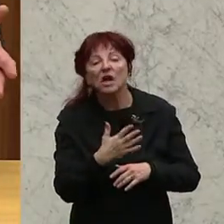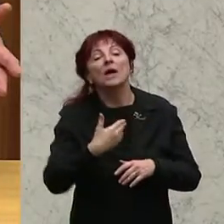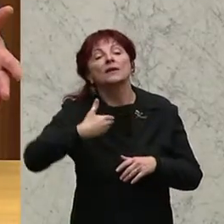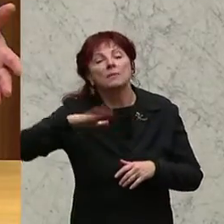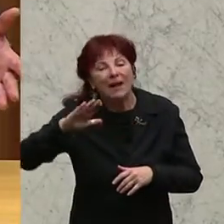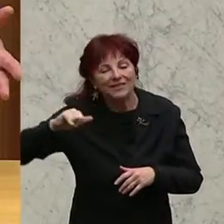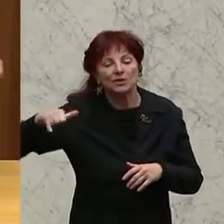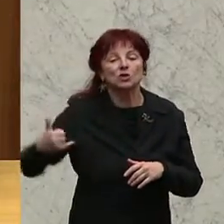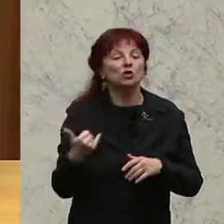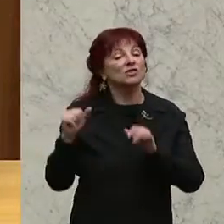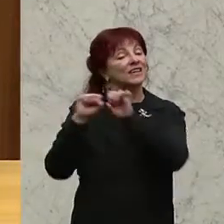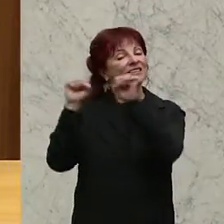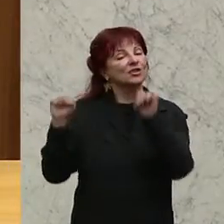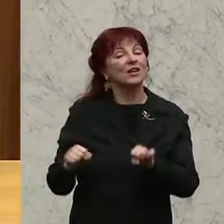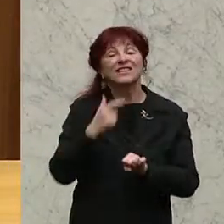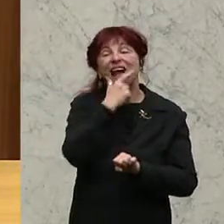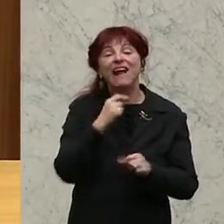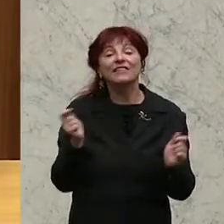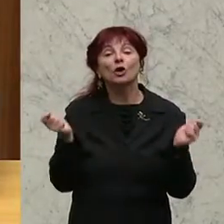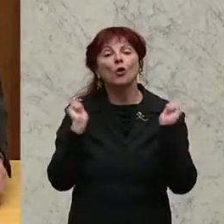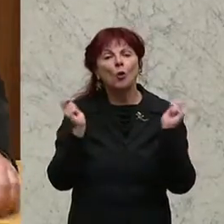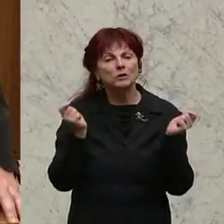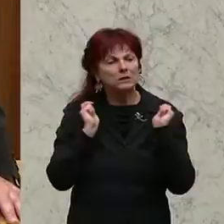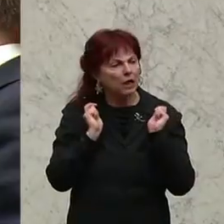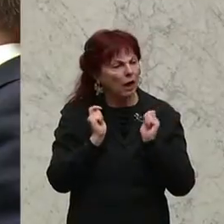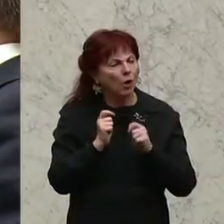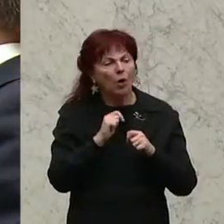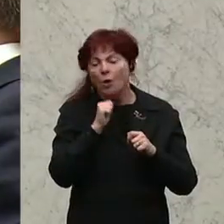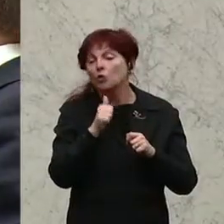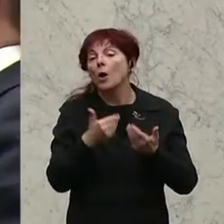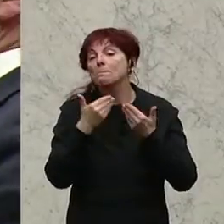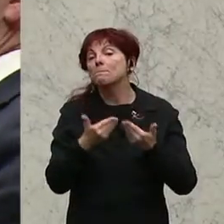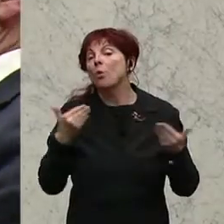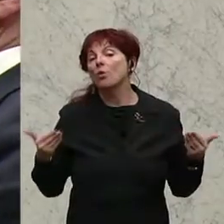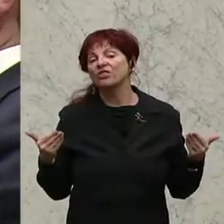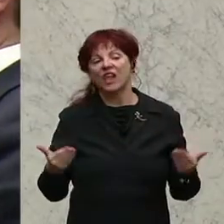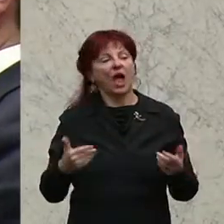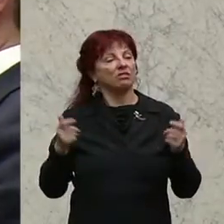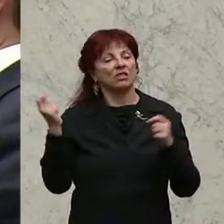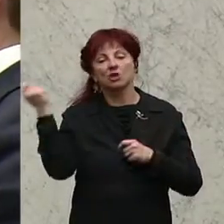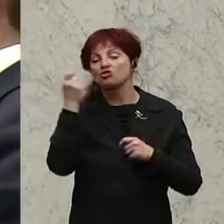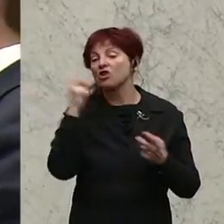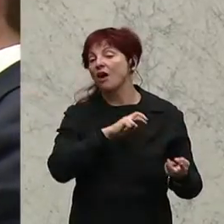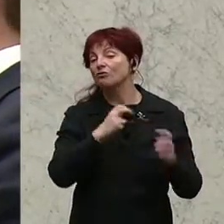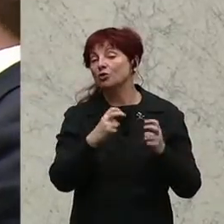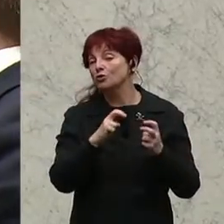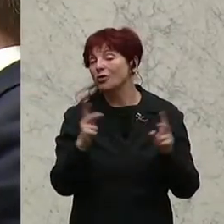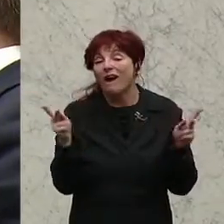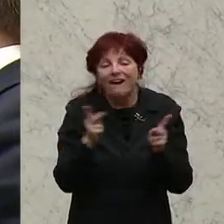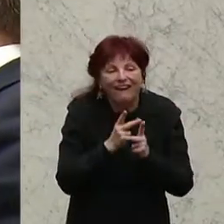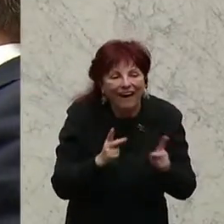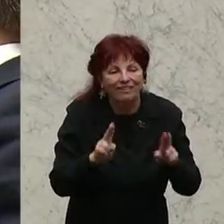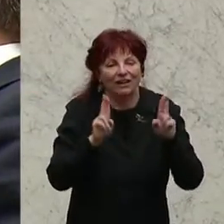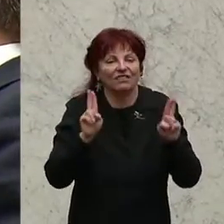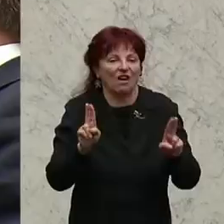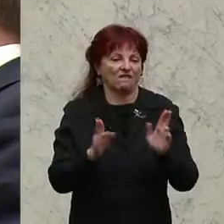als Strafvollzugsanstalten konzipiert waren und eigentlich für einen modernen Strafvollzug vollkommen ungeeignet sind. Und daher haben wir auch in